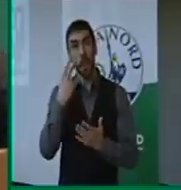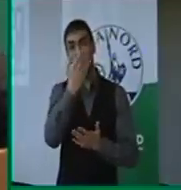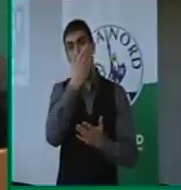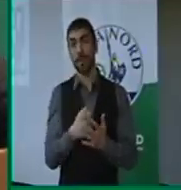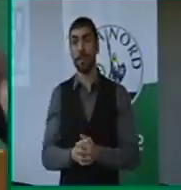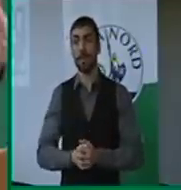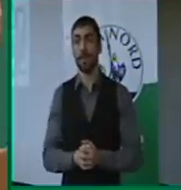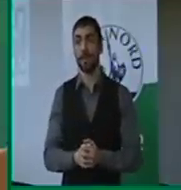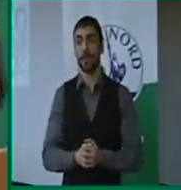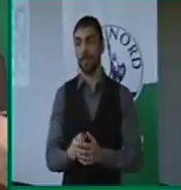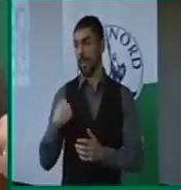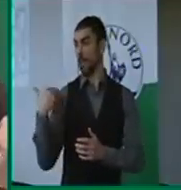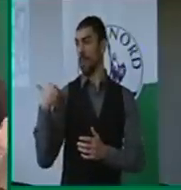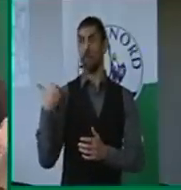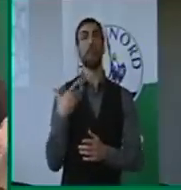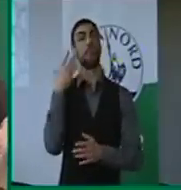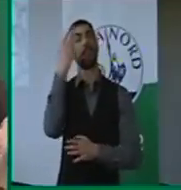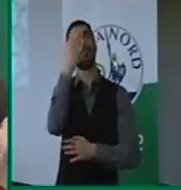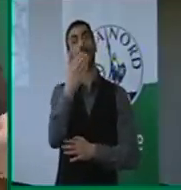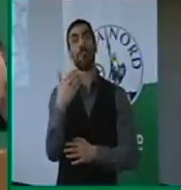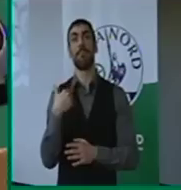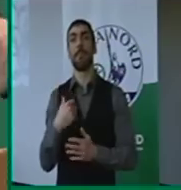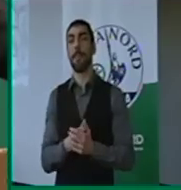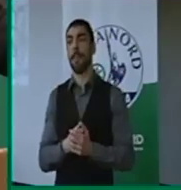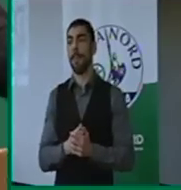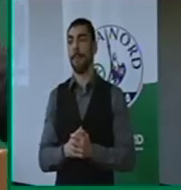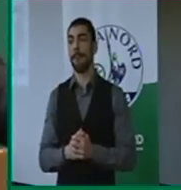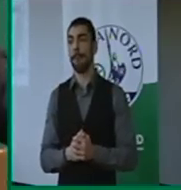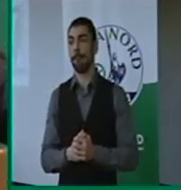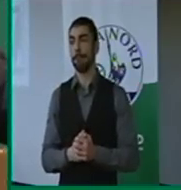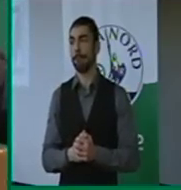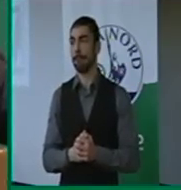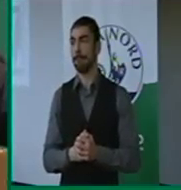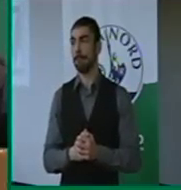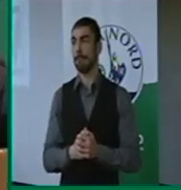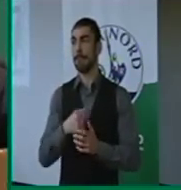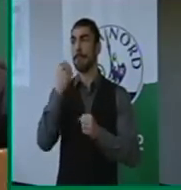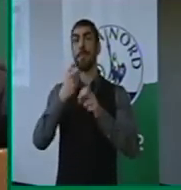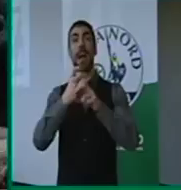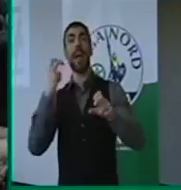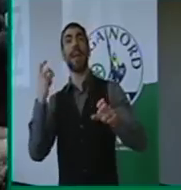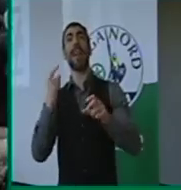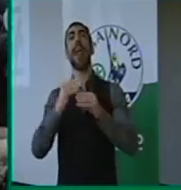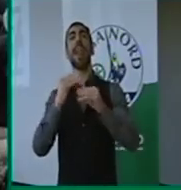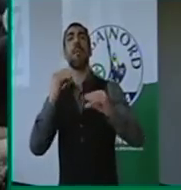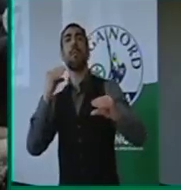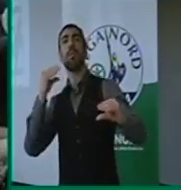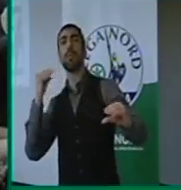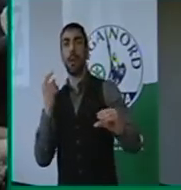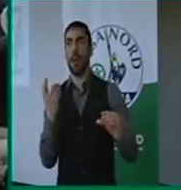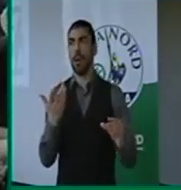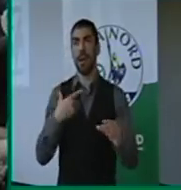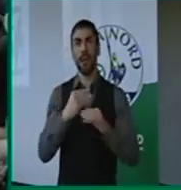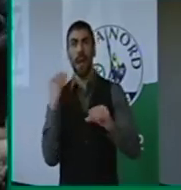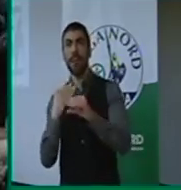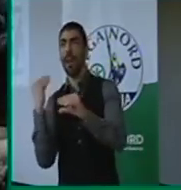lì stato recentemente con Rinaldi che qua in prima fila Le macchine le limousine si sprecano